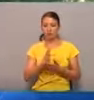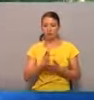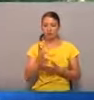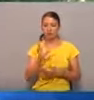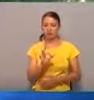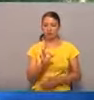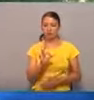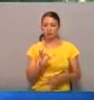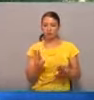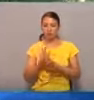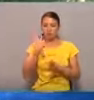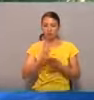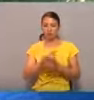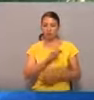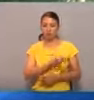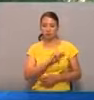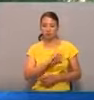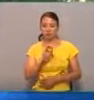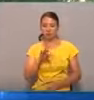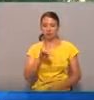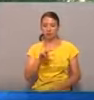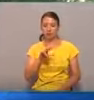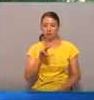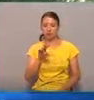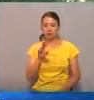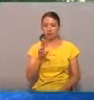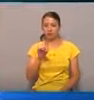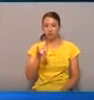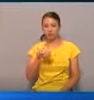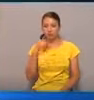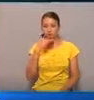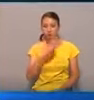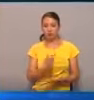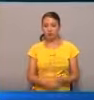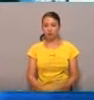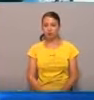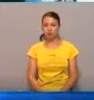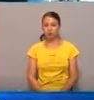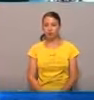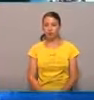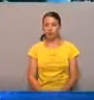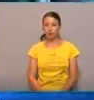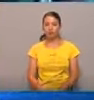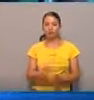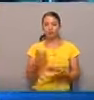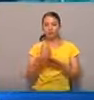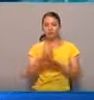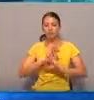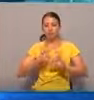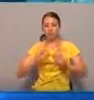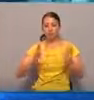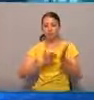болса осы жұмыстың бәрін атқаруда Ерлан Қуанышұлы көп қызмет істеді. Біз сүйікті салаларды сөз